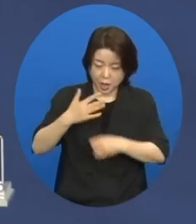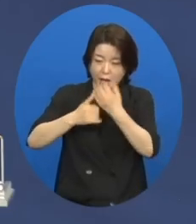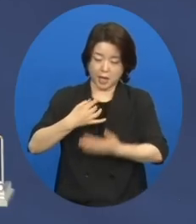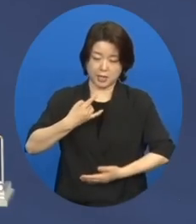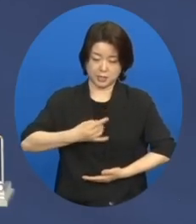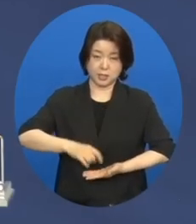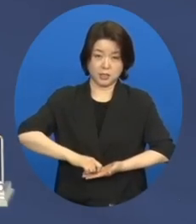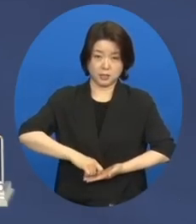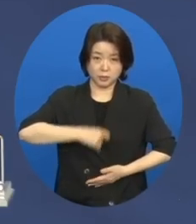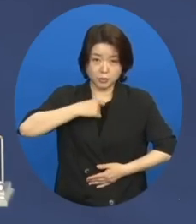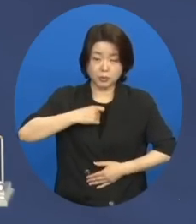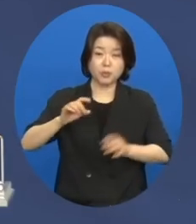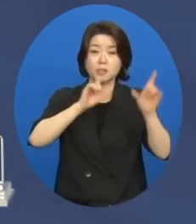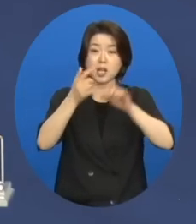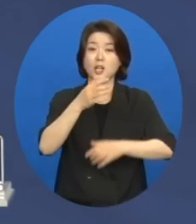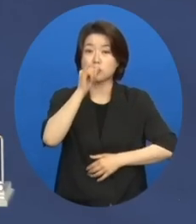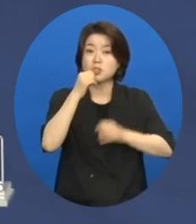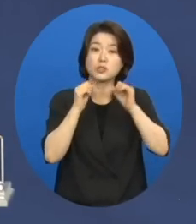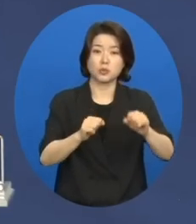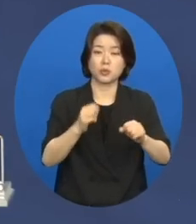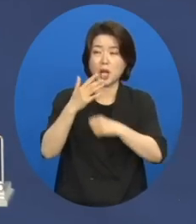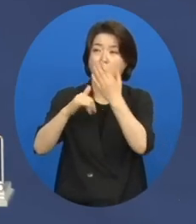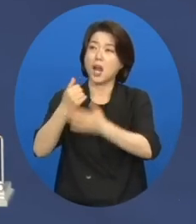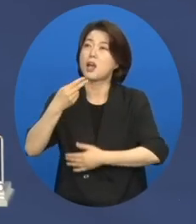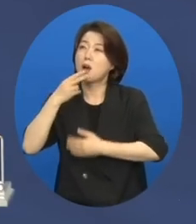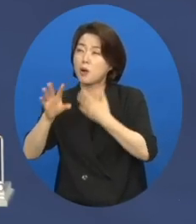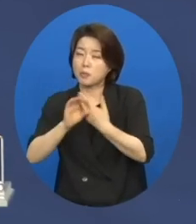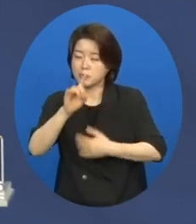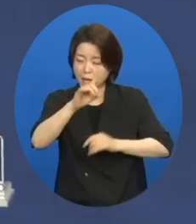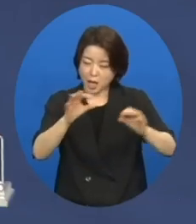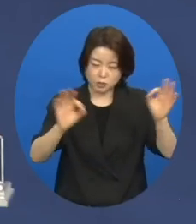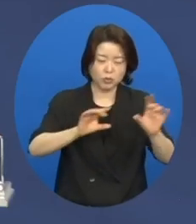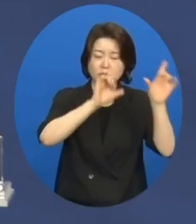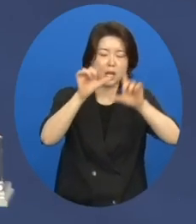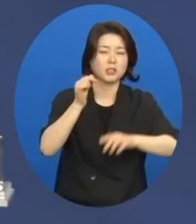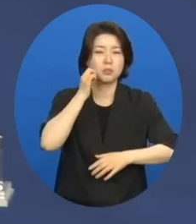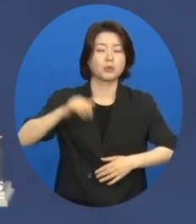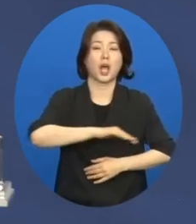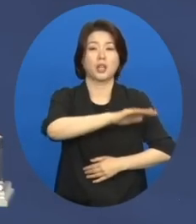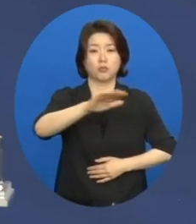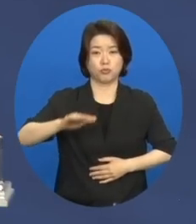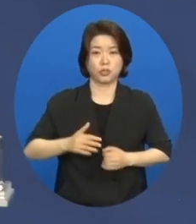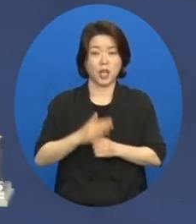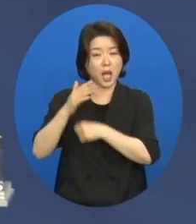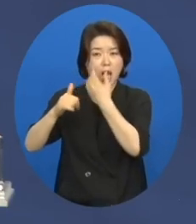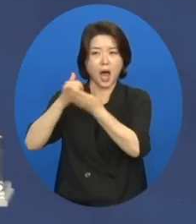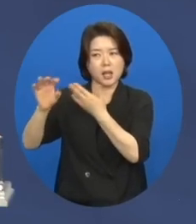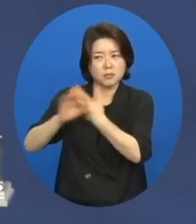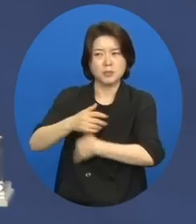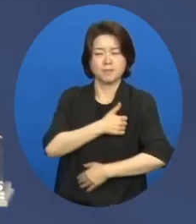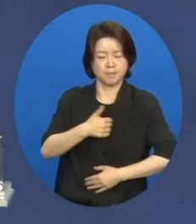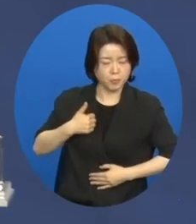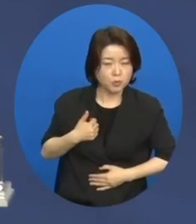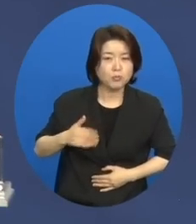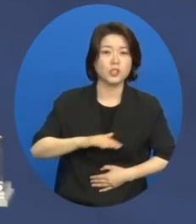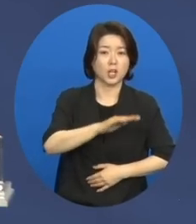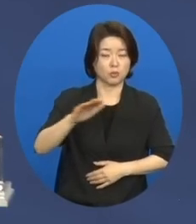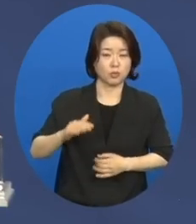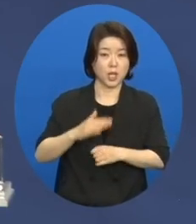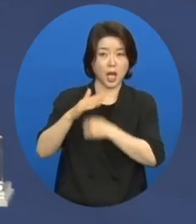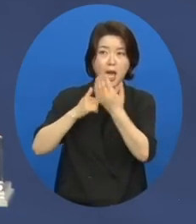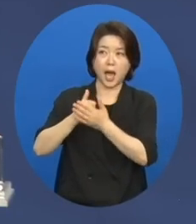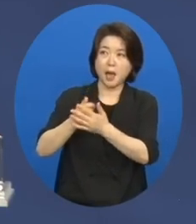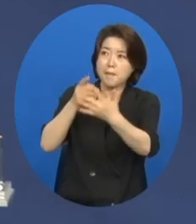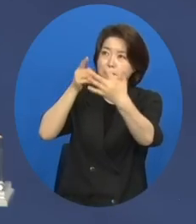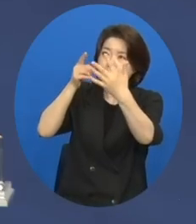있는 존재. 이게 바로 하나님 없이는 한순간도 살 수 없고 그래서 하나님이면 충분한 하나님을 알 수 있는